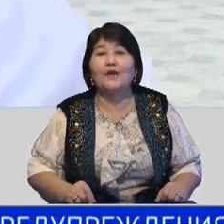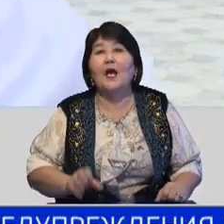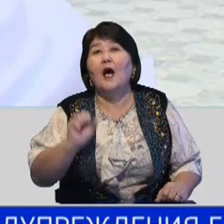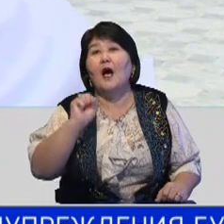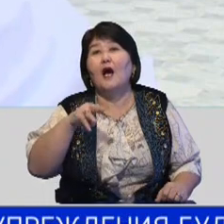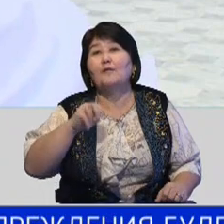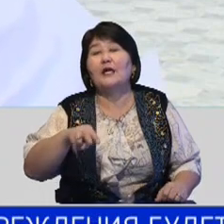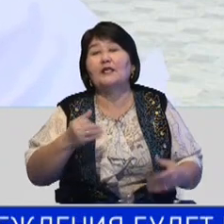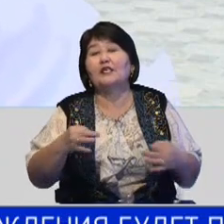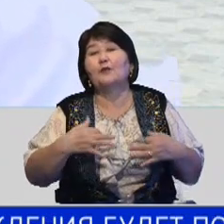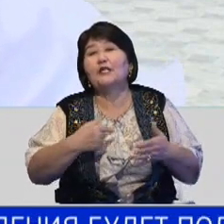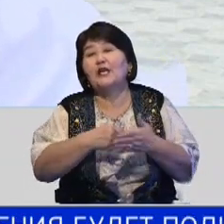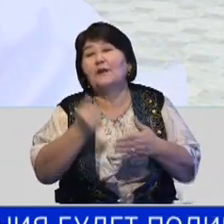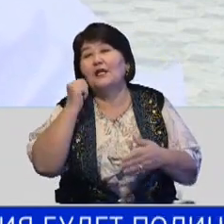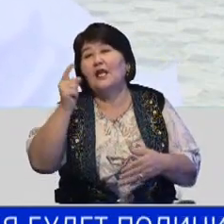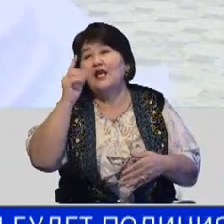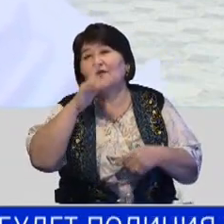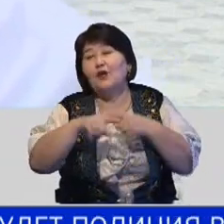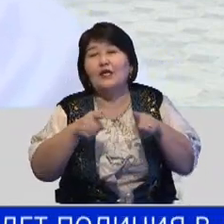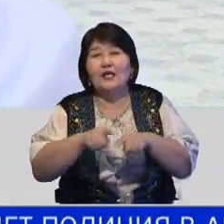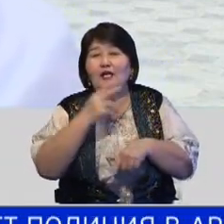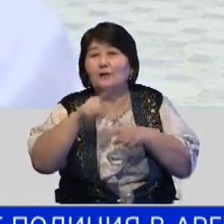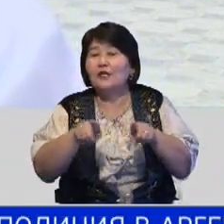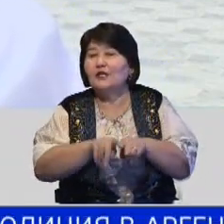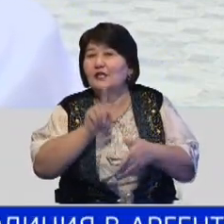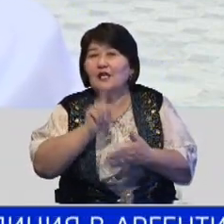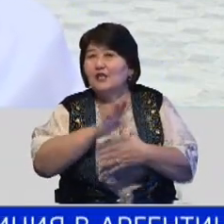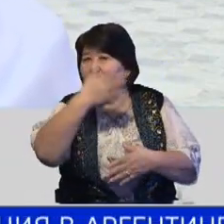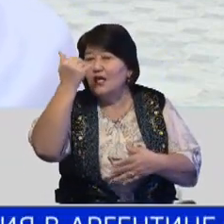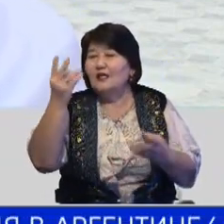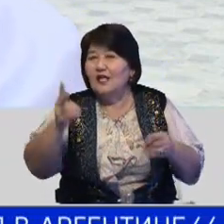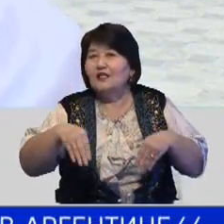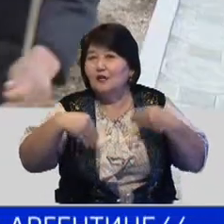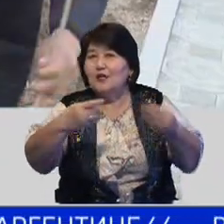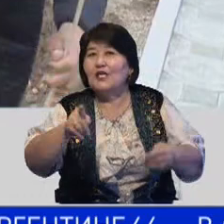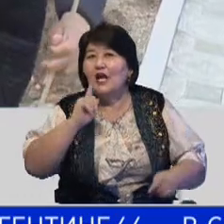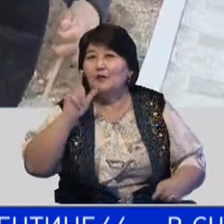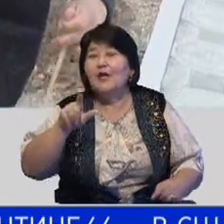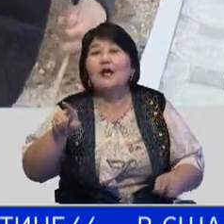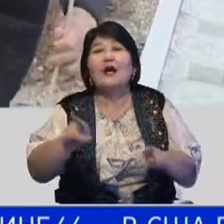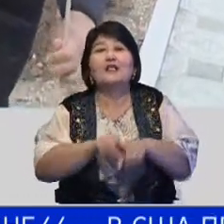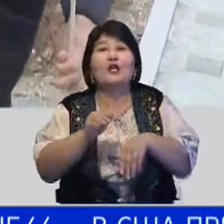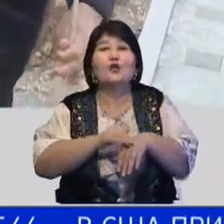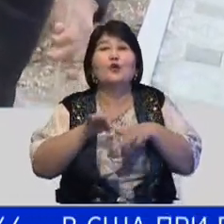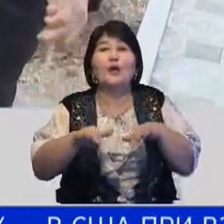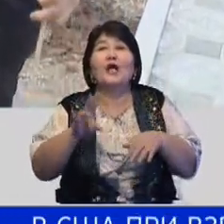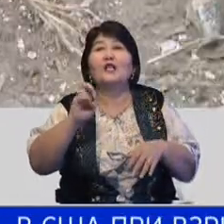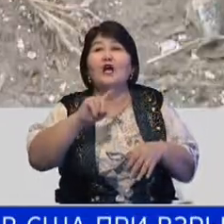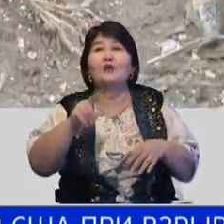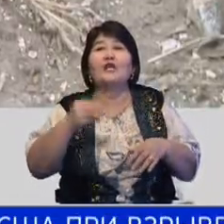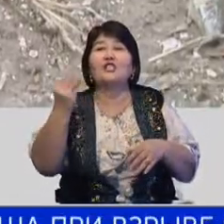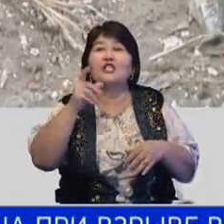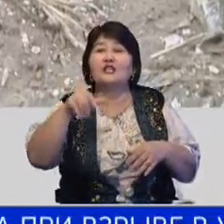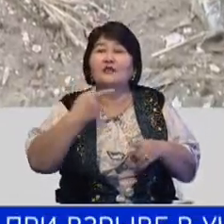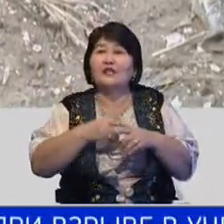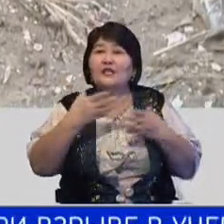Амал – это праздник, который отмечается с древних времен. Такие обычаи не должны забываться. Надо передать молодым. По одной из добрых традиций Наурыза, шиильцы в